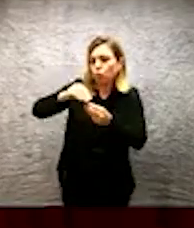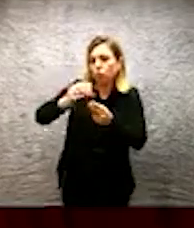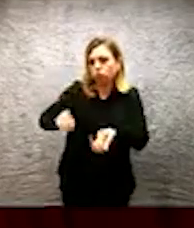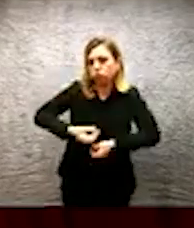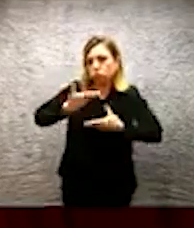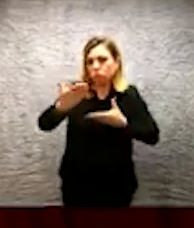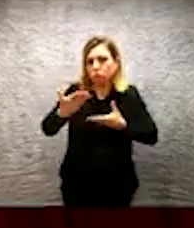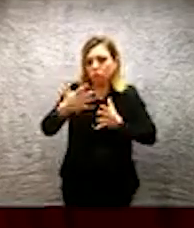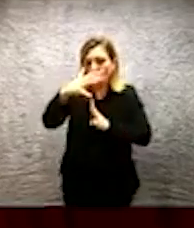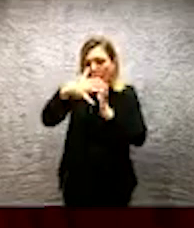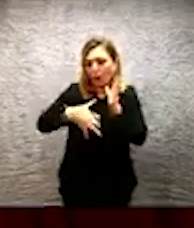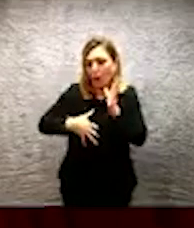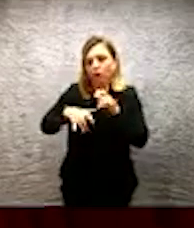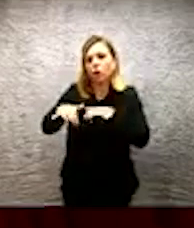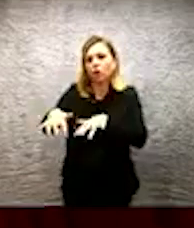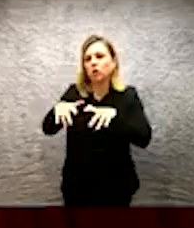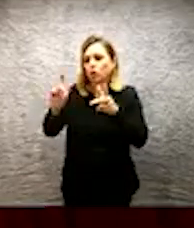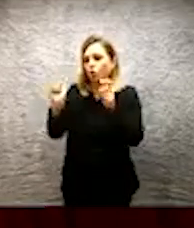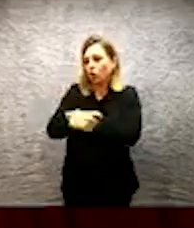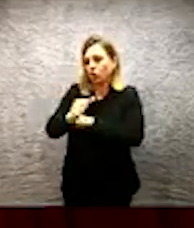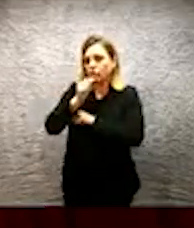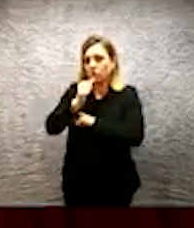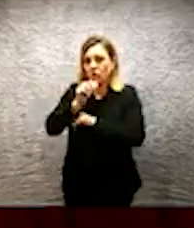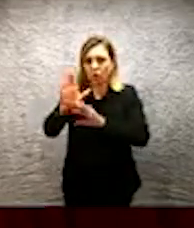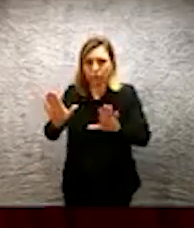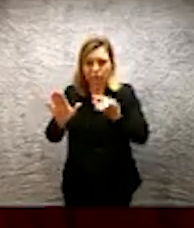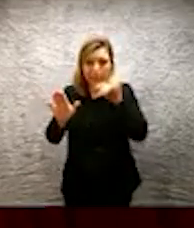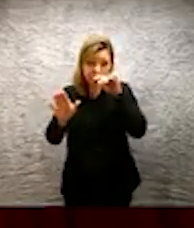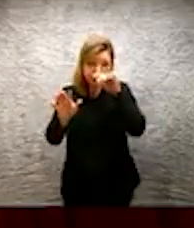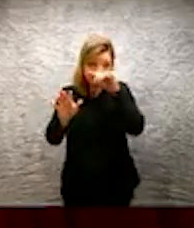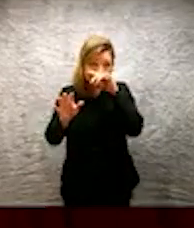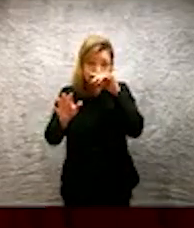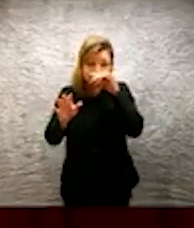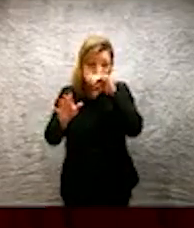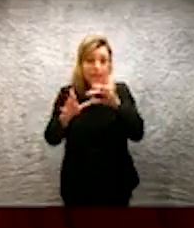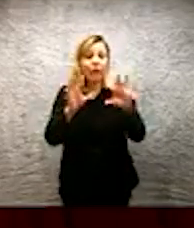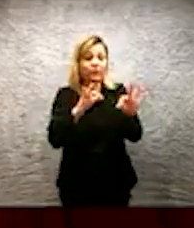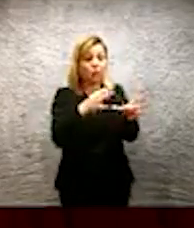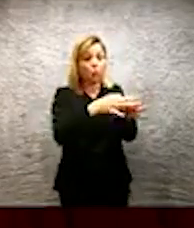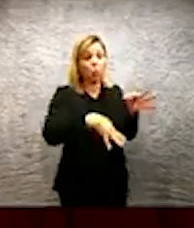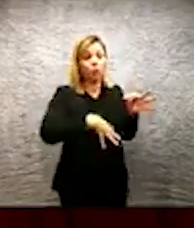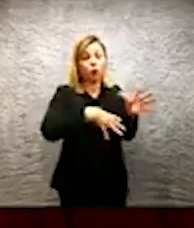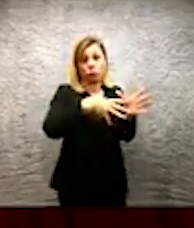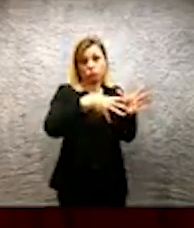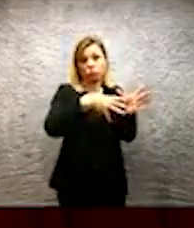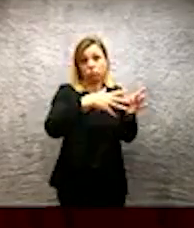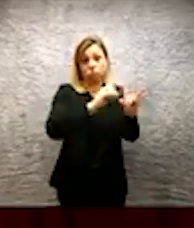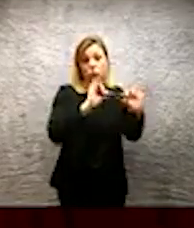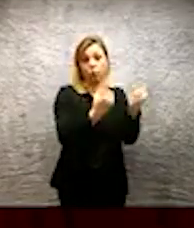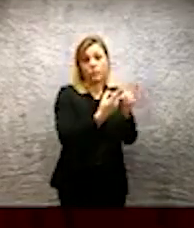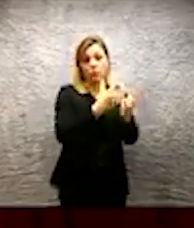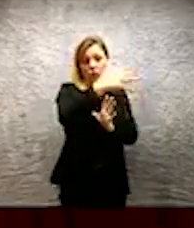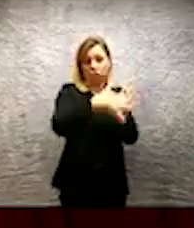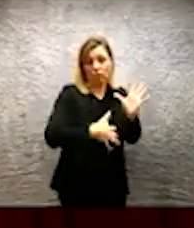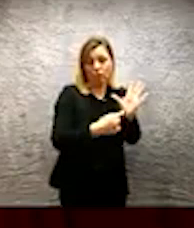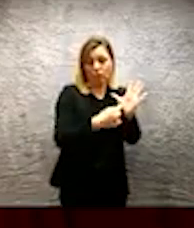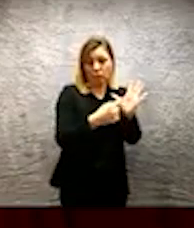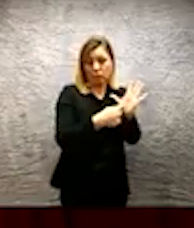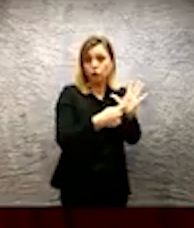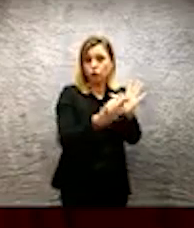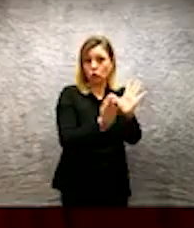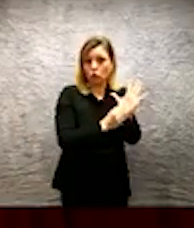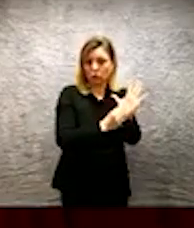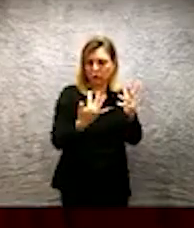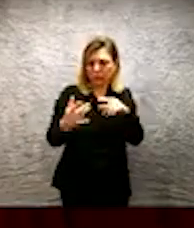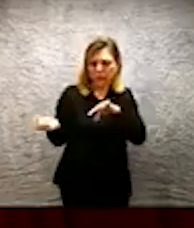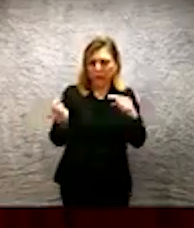n'ai pas modifié le rapport parce que ce n'était pas lieu, mais c'est mentionné aussi dans le compte-rendu de commission. On a débattu très positivement sur